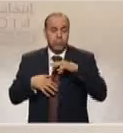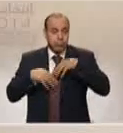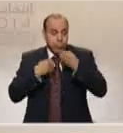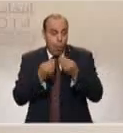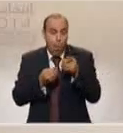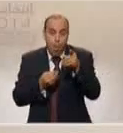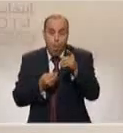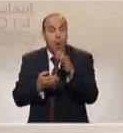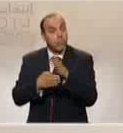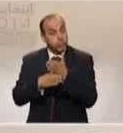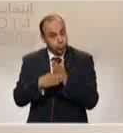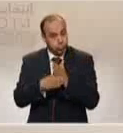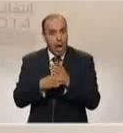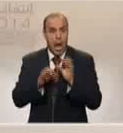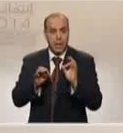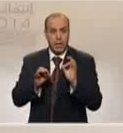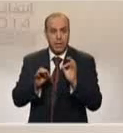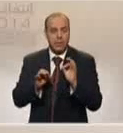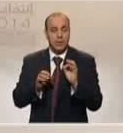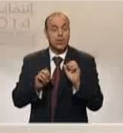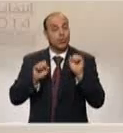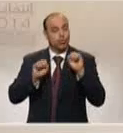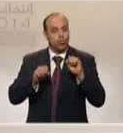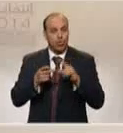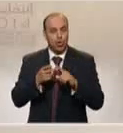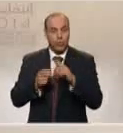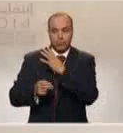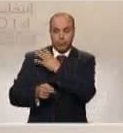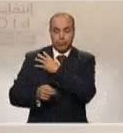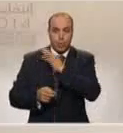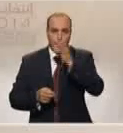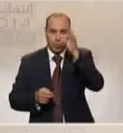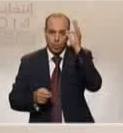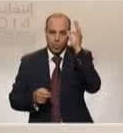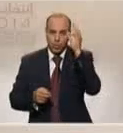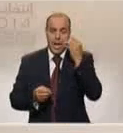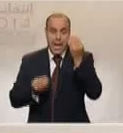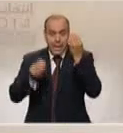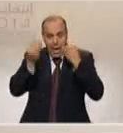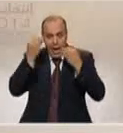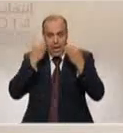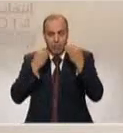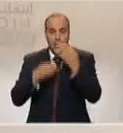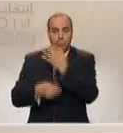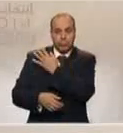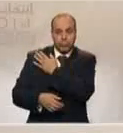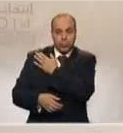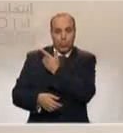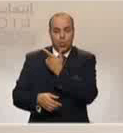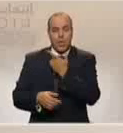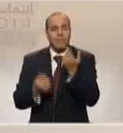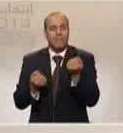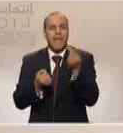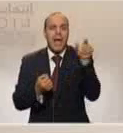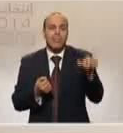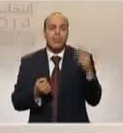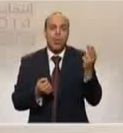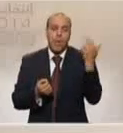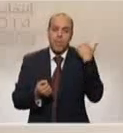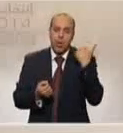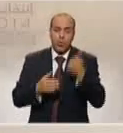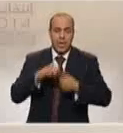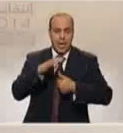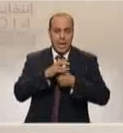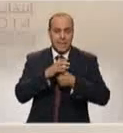وله مؤهلات تسمح له بقياده البلاد انا تعلمت على القياده في الحركه الطلابيه كنت